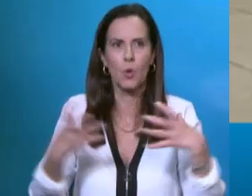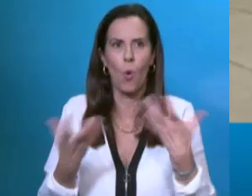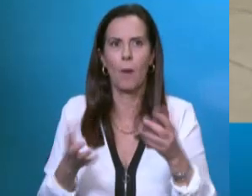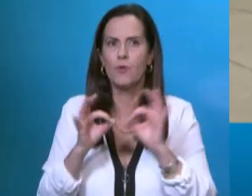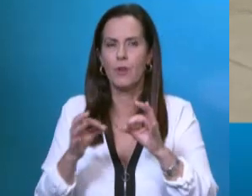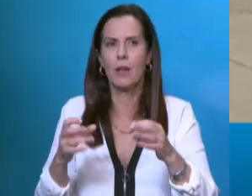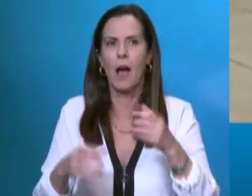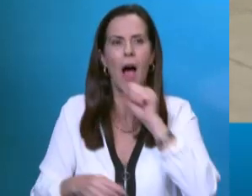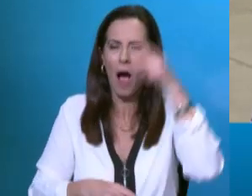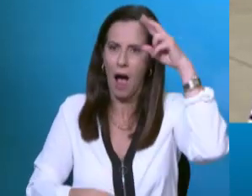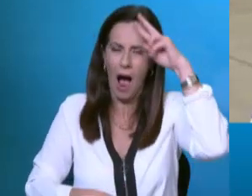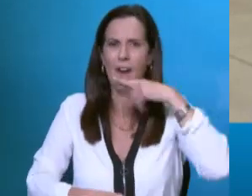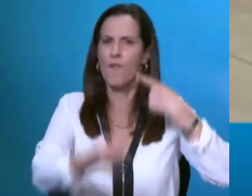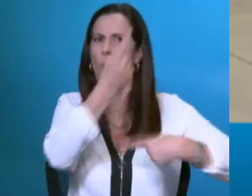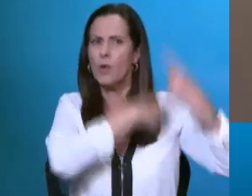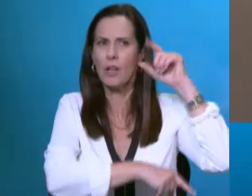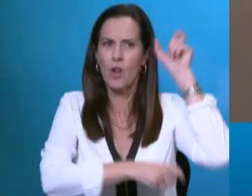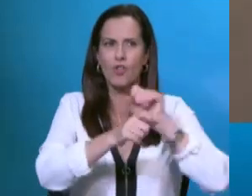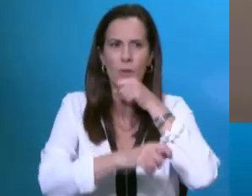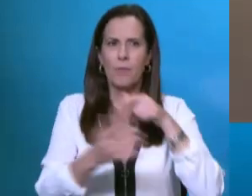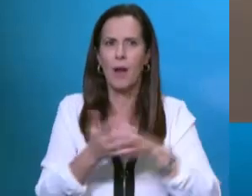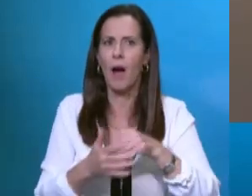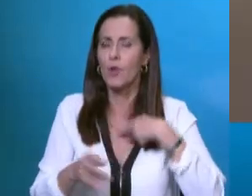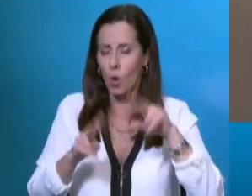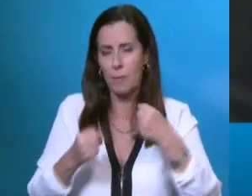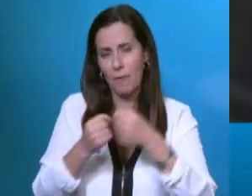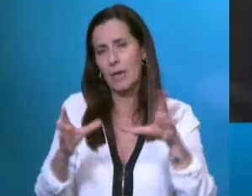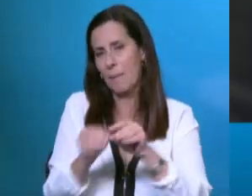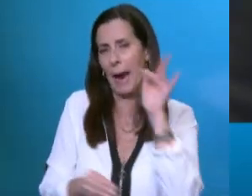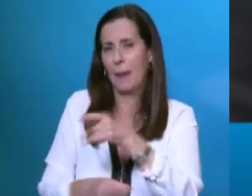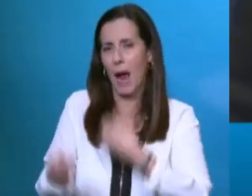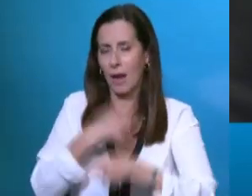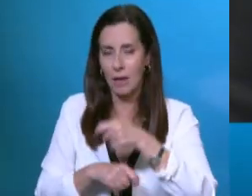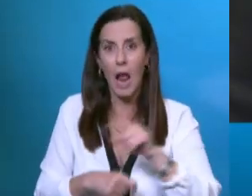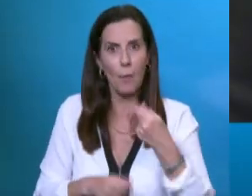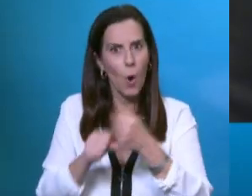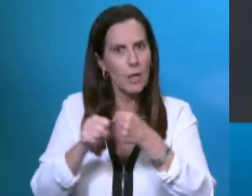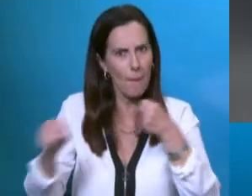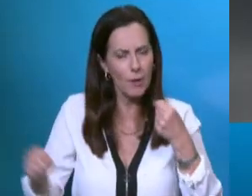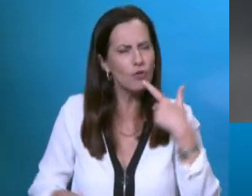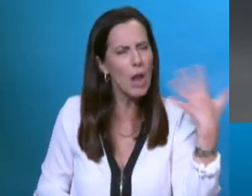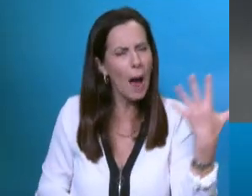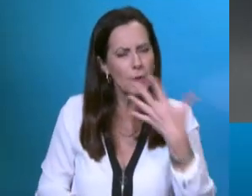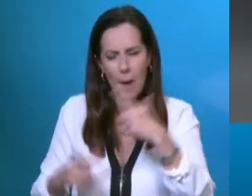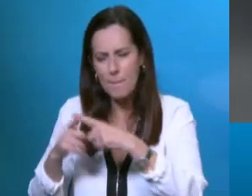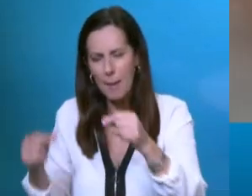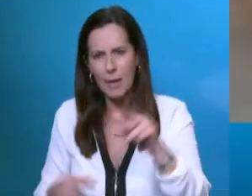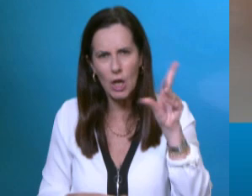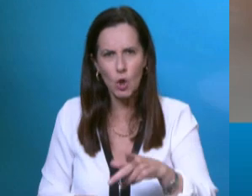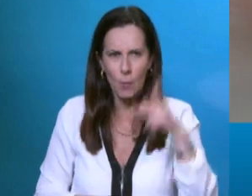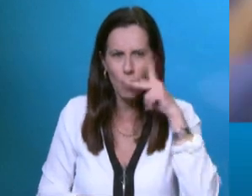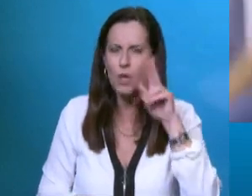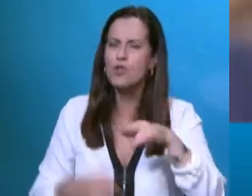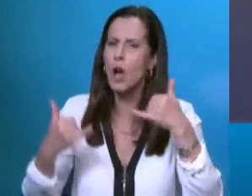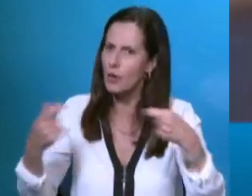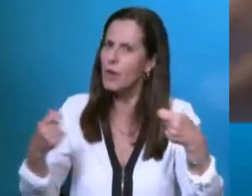היעזי ענרה, נסינגגי תרוסו איזה פולמי אונדונגן שצפקה ודסמידה. למרות המתיחות ארוכת השנים, בין יפן לקוריאה הדרומית מתקיימים כיום קשרים